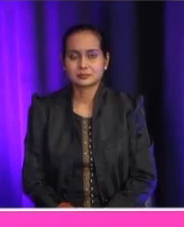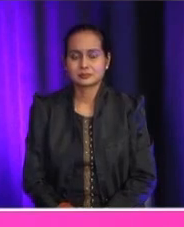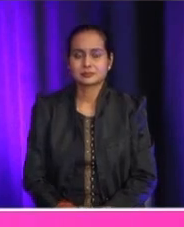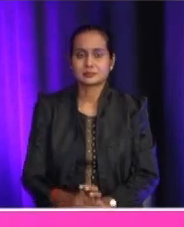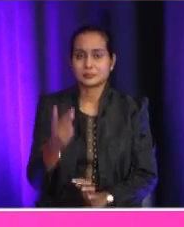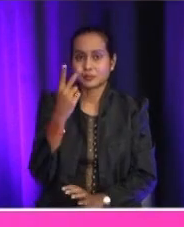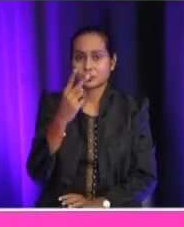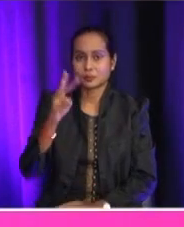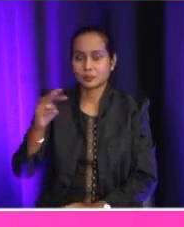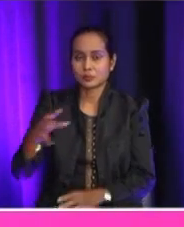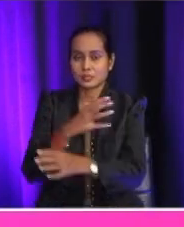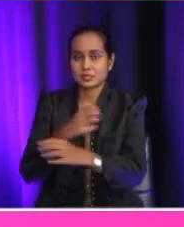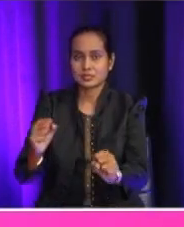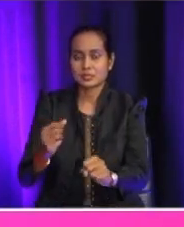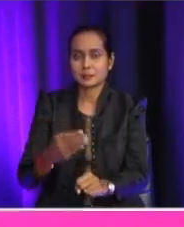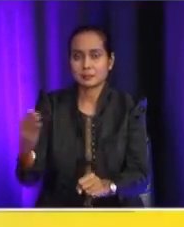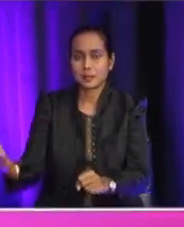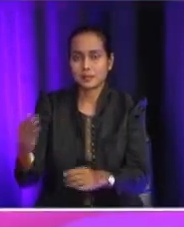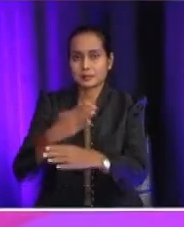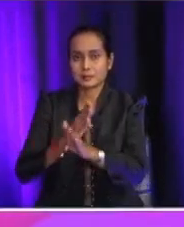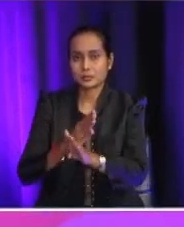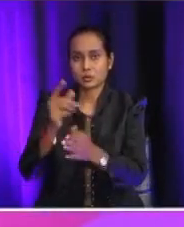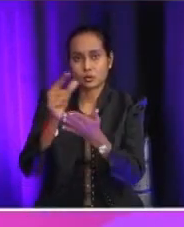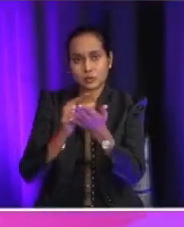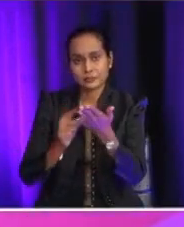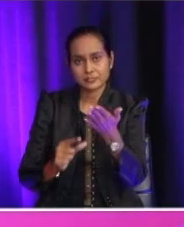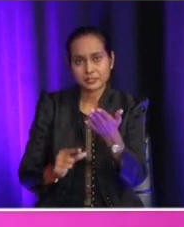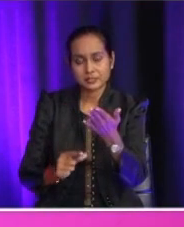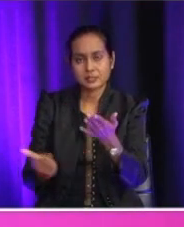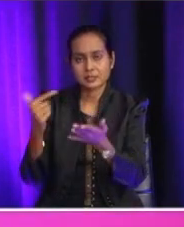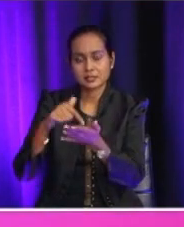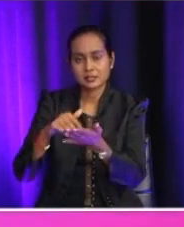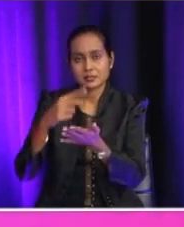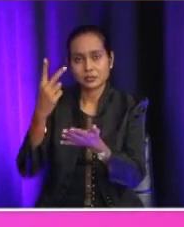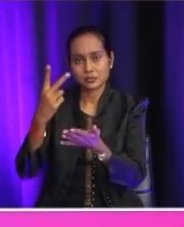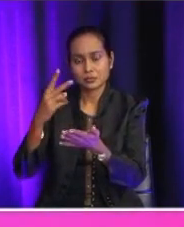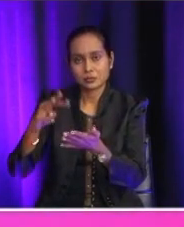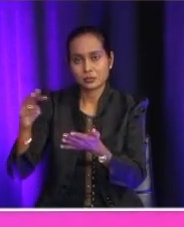dan Amna dan Nadira akan sediakan bahan dalam bentuk